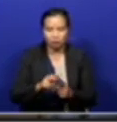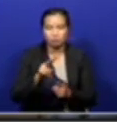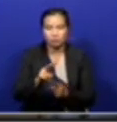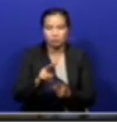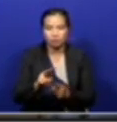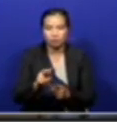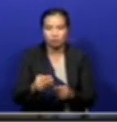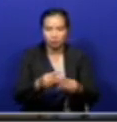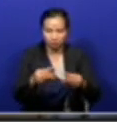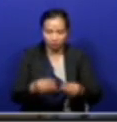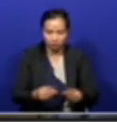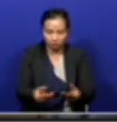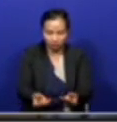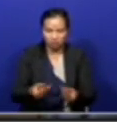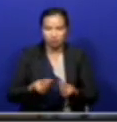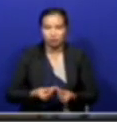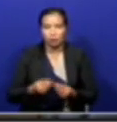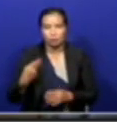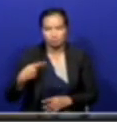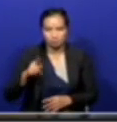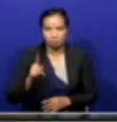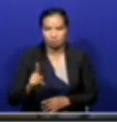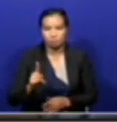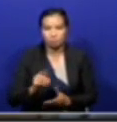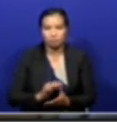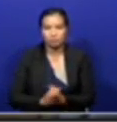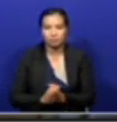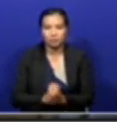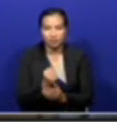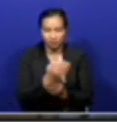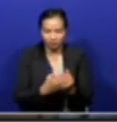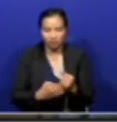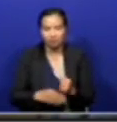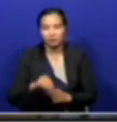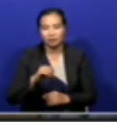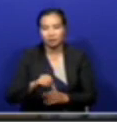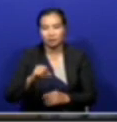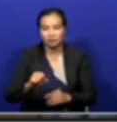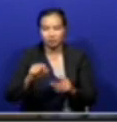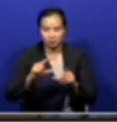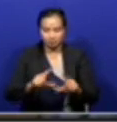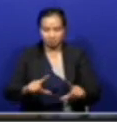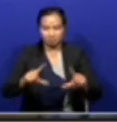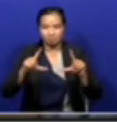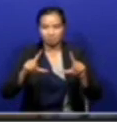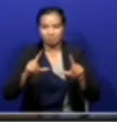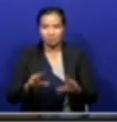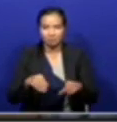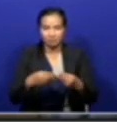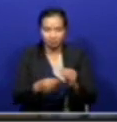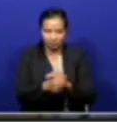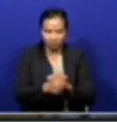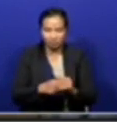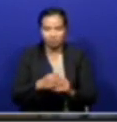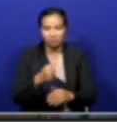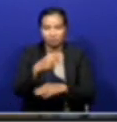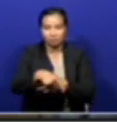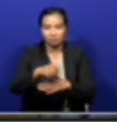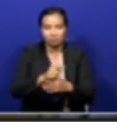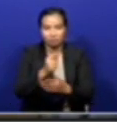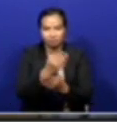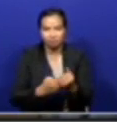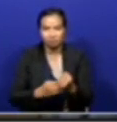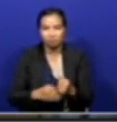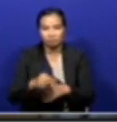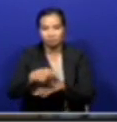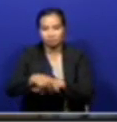ามาถือว่าเป็นประโยชน์ครับเป็นหน้าเป็นตาของสภาผมแอบมองหน้าท่านประธานรัฐสภาท่านประธานสภานะครับและท่าน